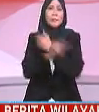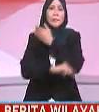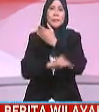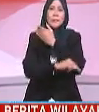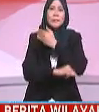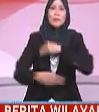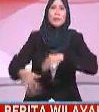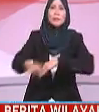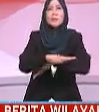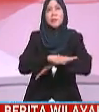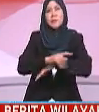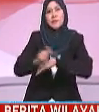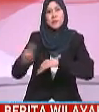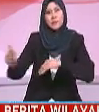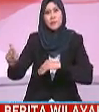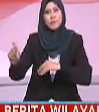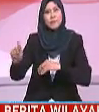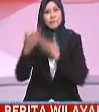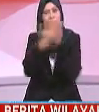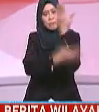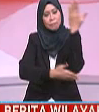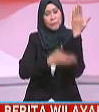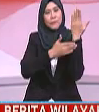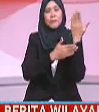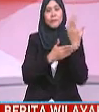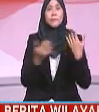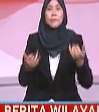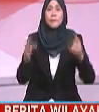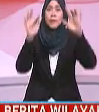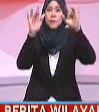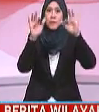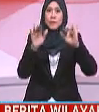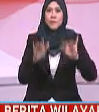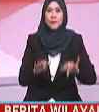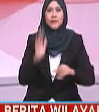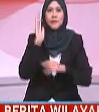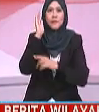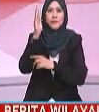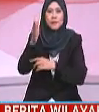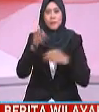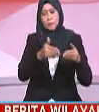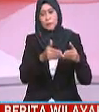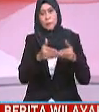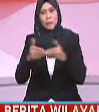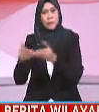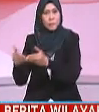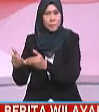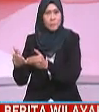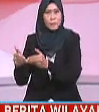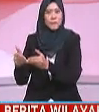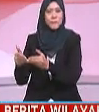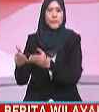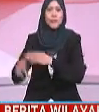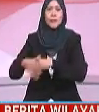negeri-negeri pantai timur Semenanjung. Keadaan cuaca yang agak lembap ini dijangkakan akan berterusan sehingga ke awal malam